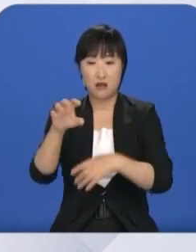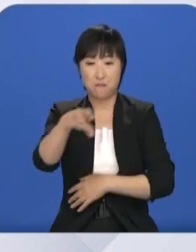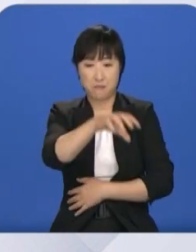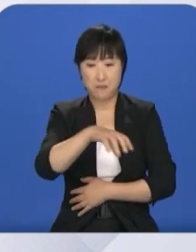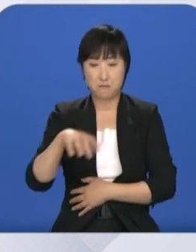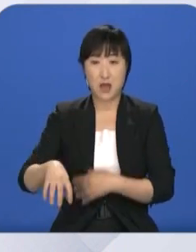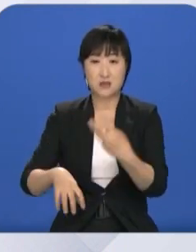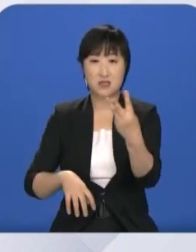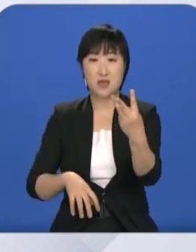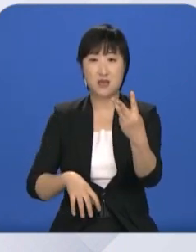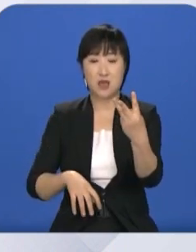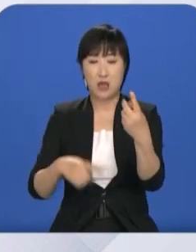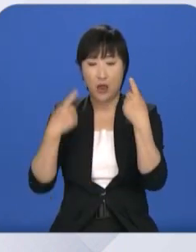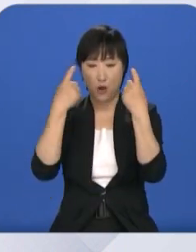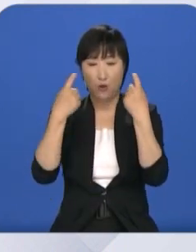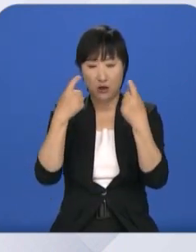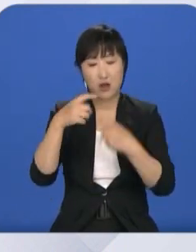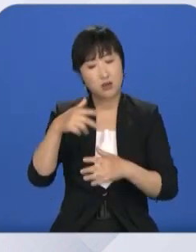상당히